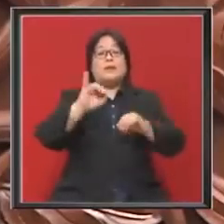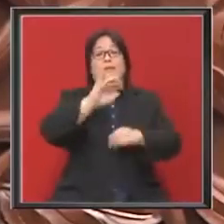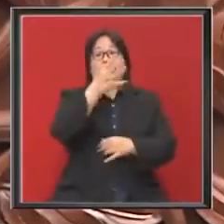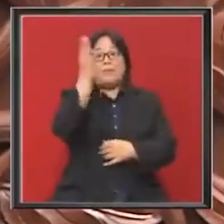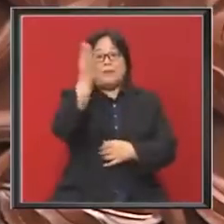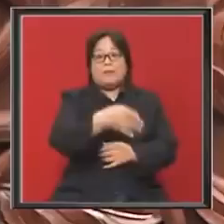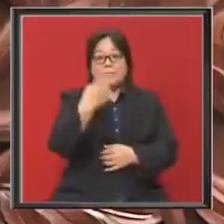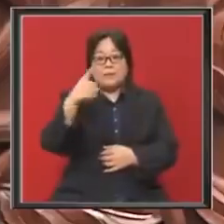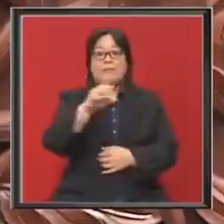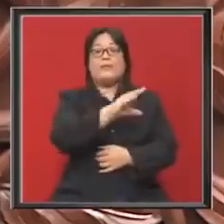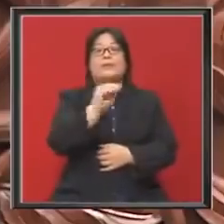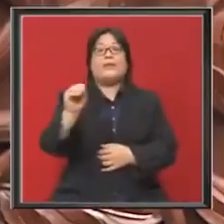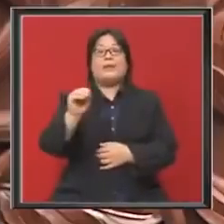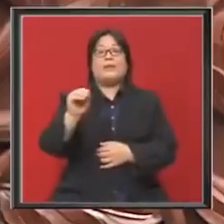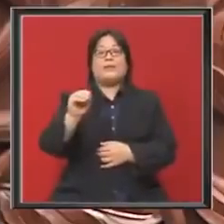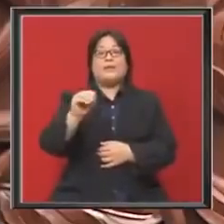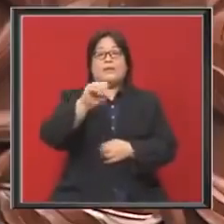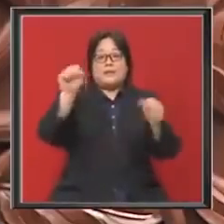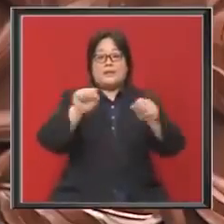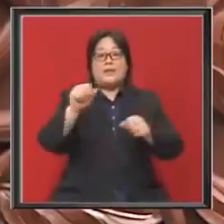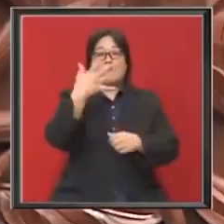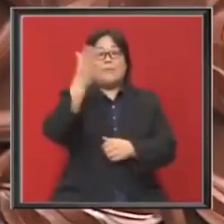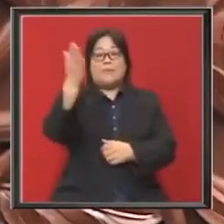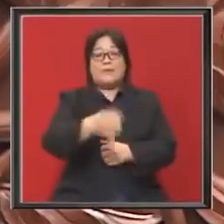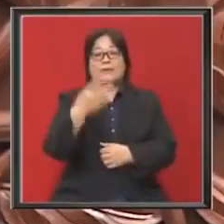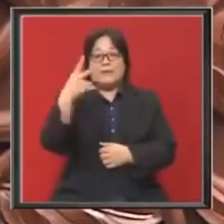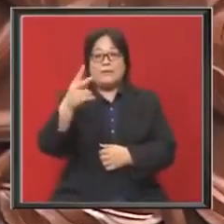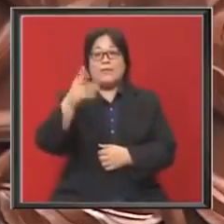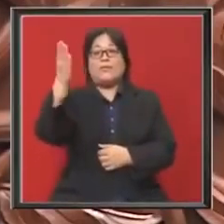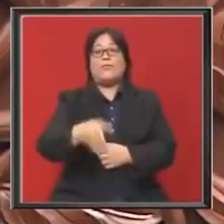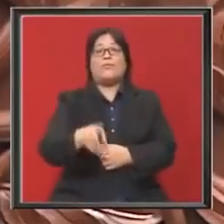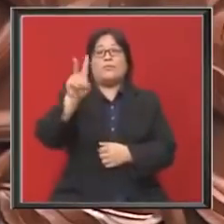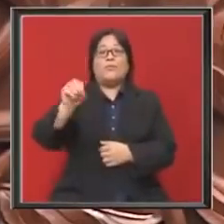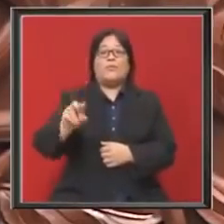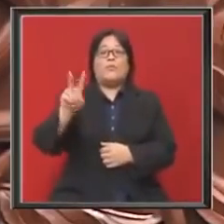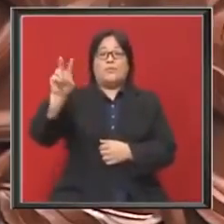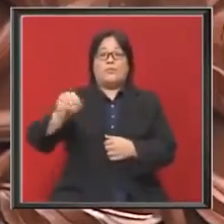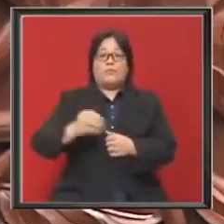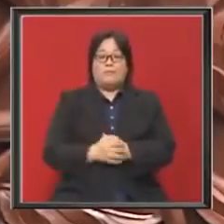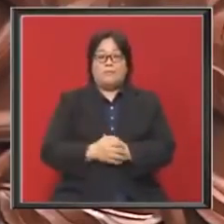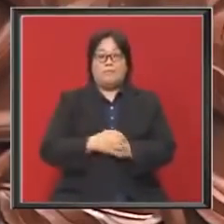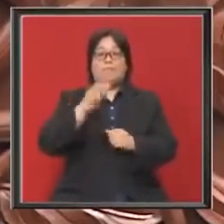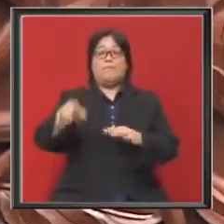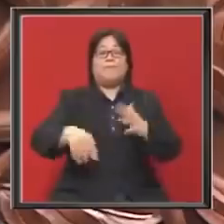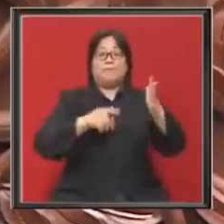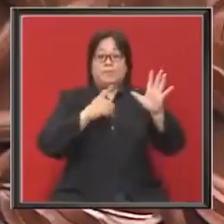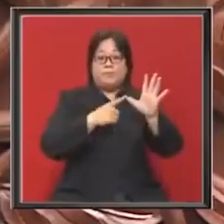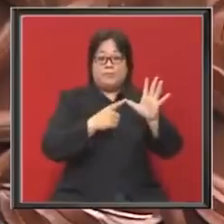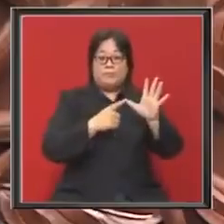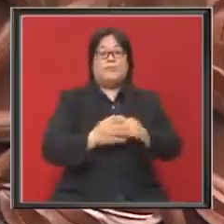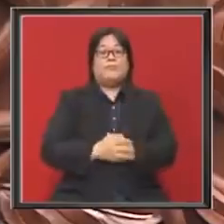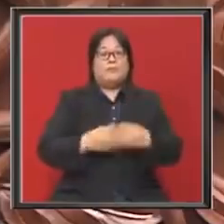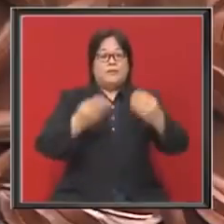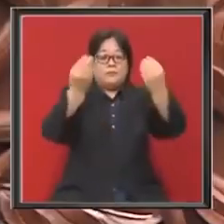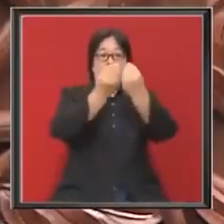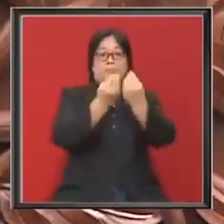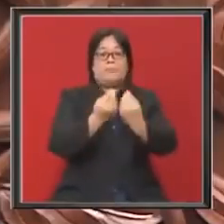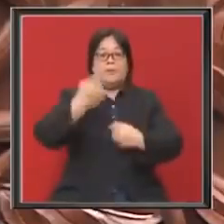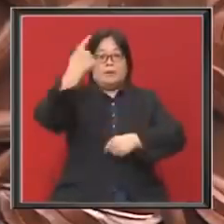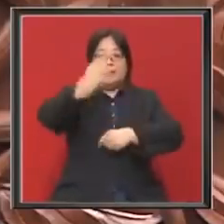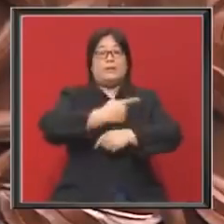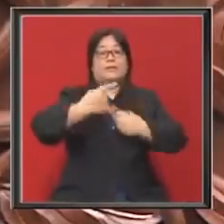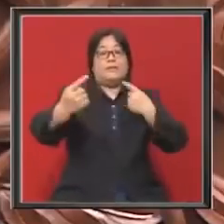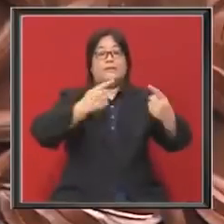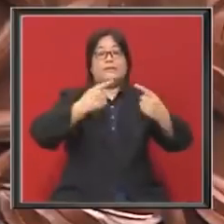Desember dan celah se15 Desember 2020 kelima jumlah